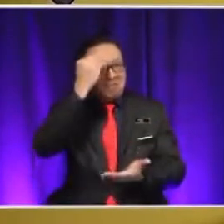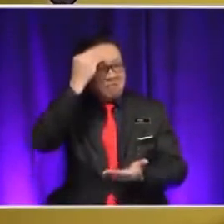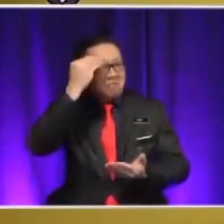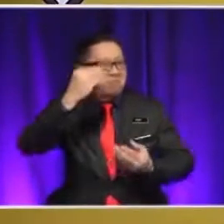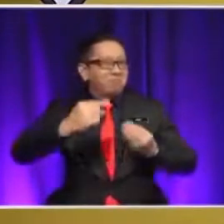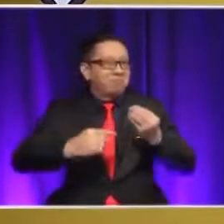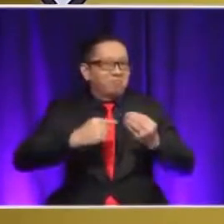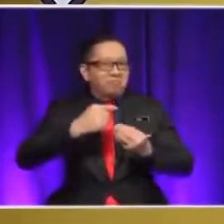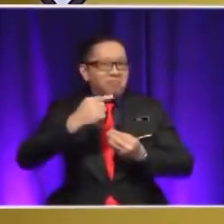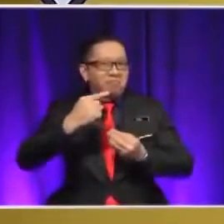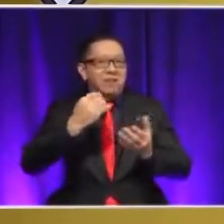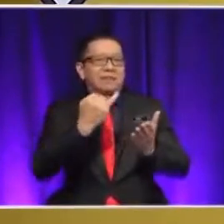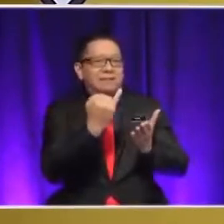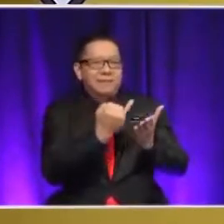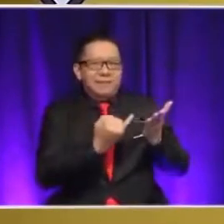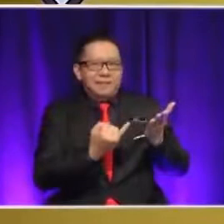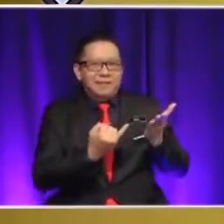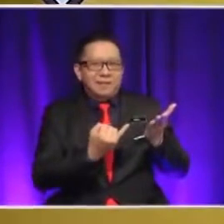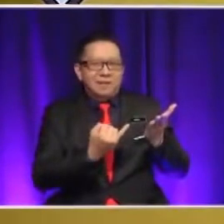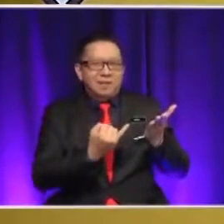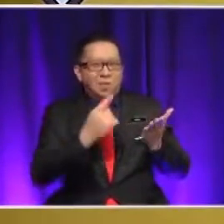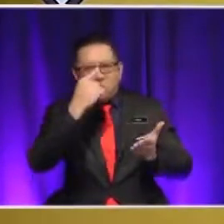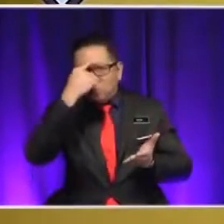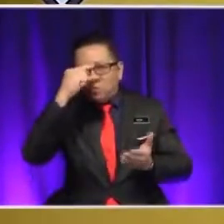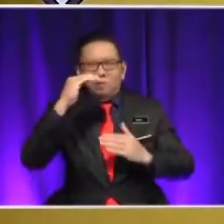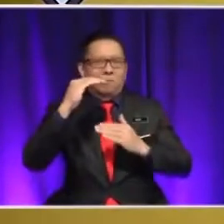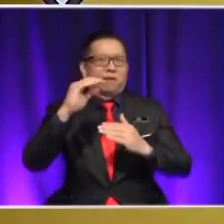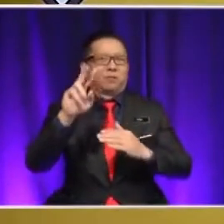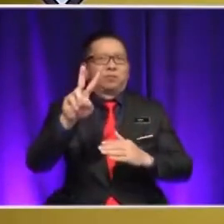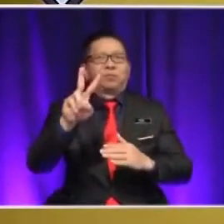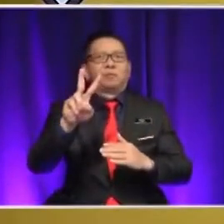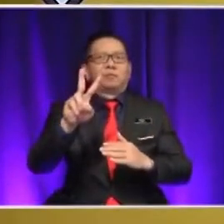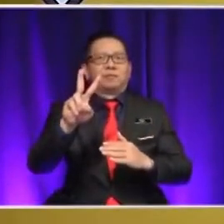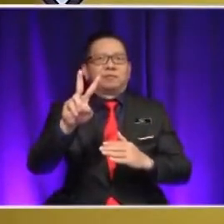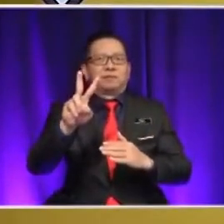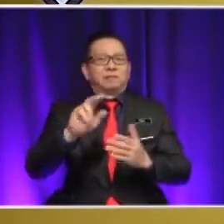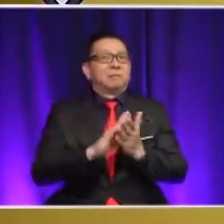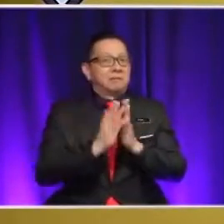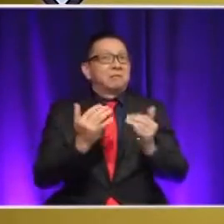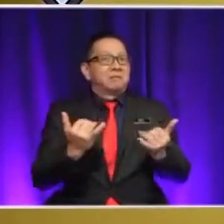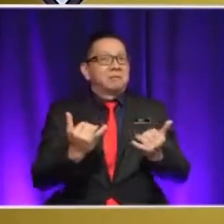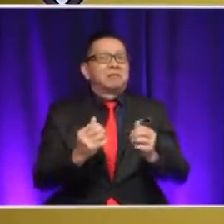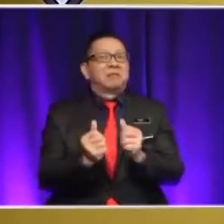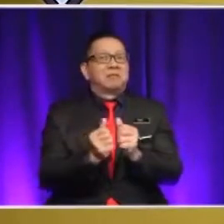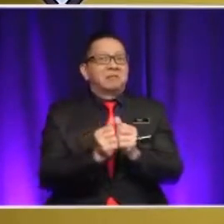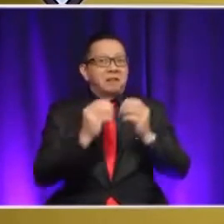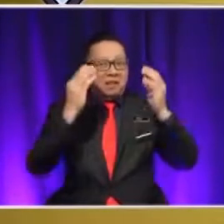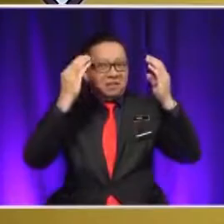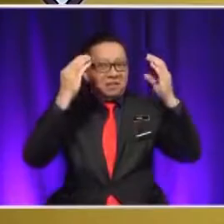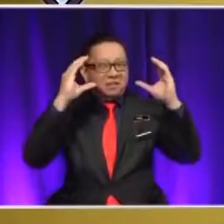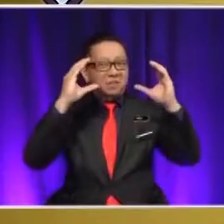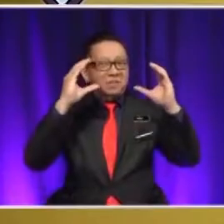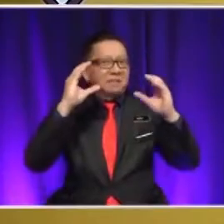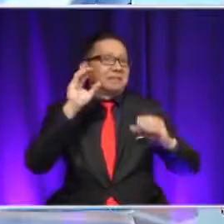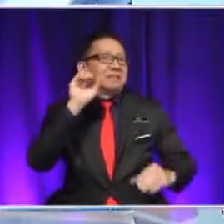pisau yang cukup menarik yaitu pendidikan seni visual untuk tahap 2 dari seri ini kita bisa beningkan chegou kita iaitu